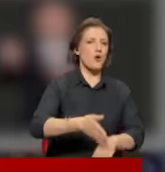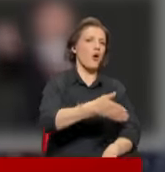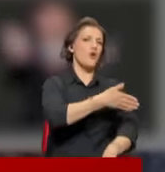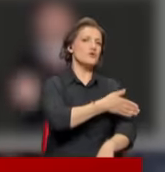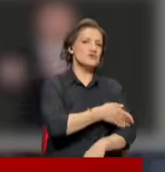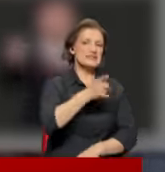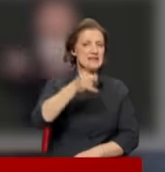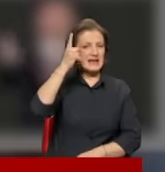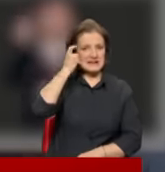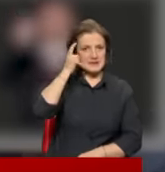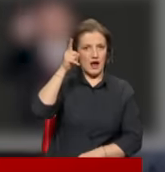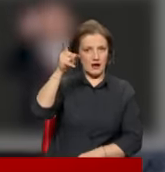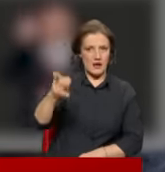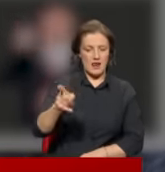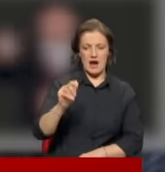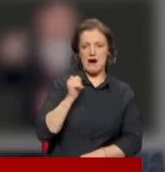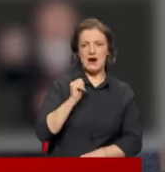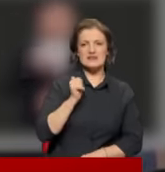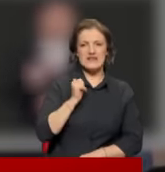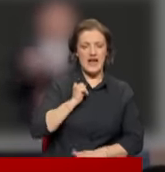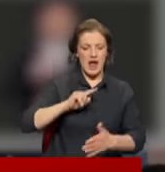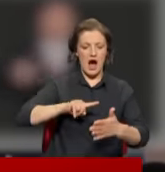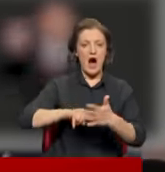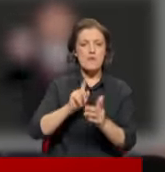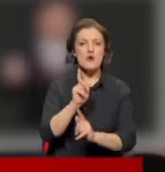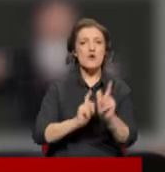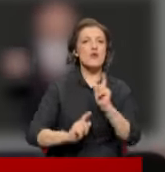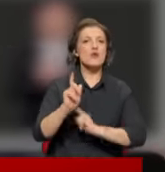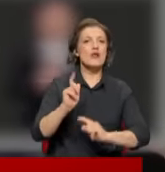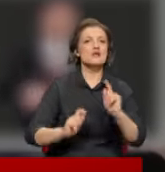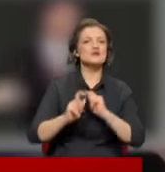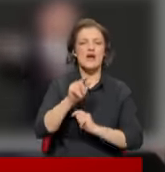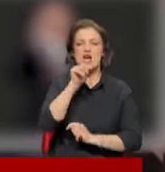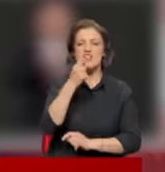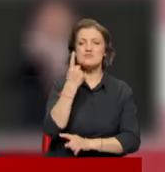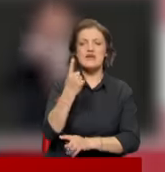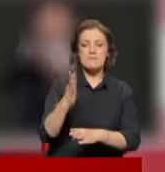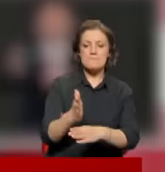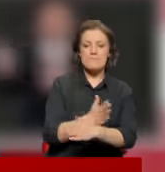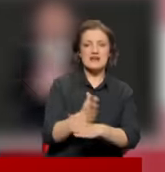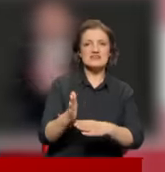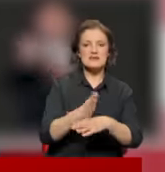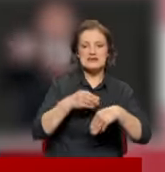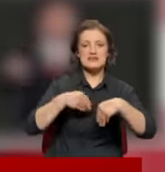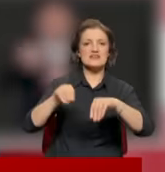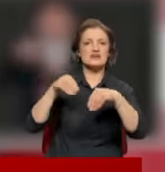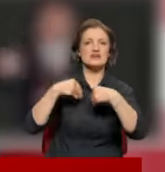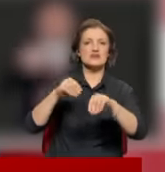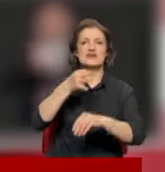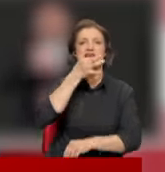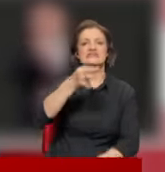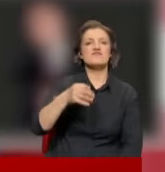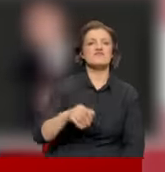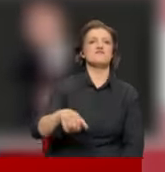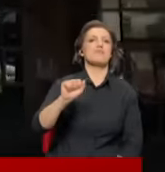öncesinde İsrail'e askeri amaçla kullanılabilecek hiçbir malzemenin satışına